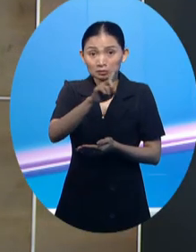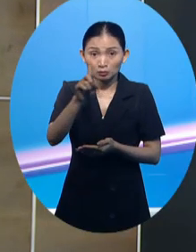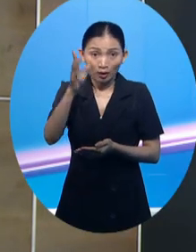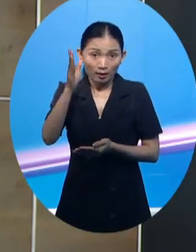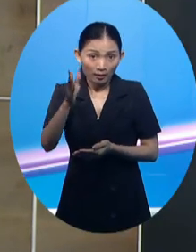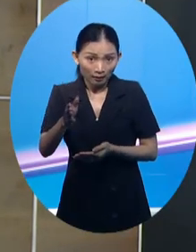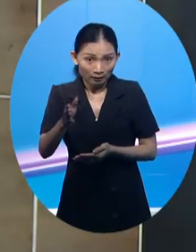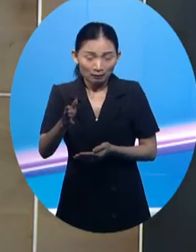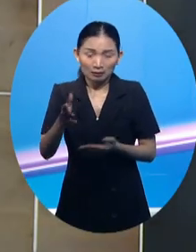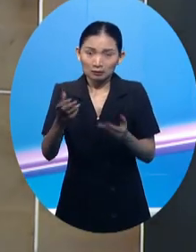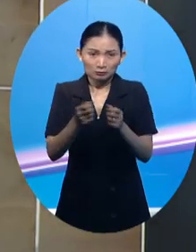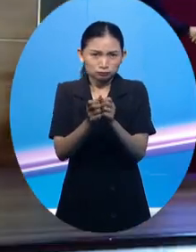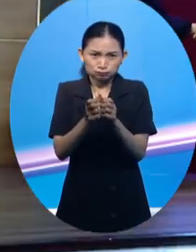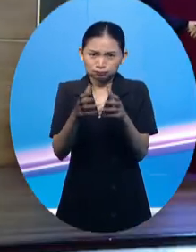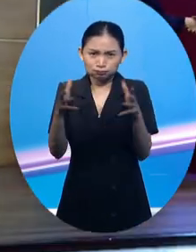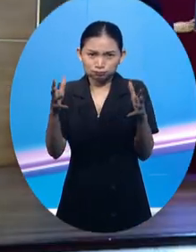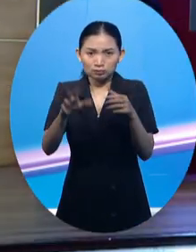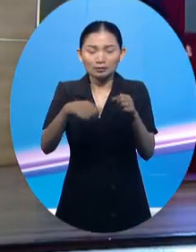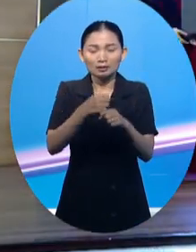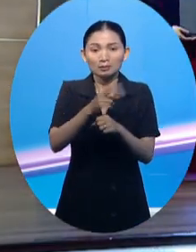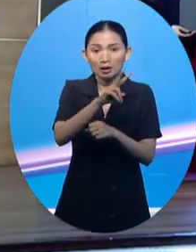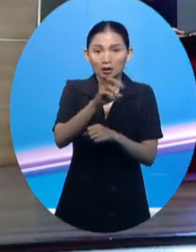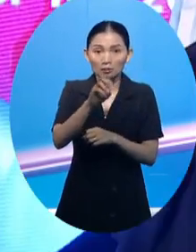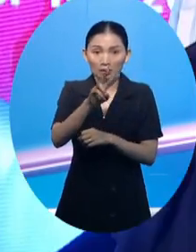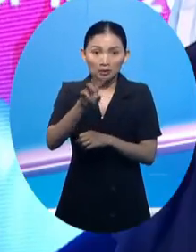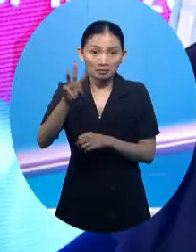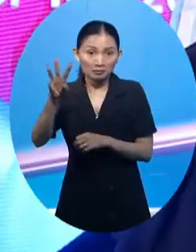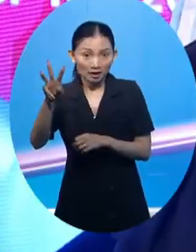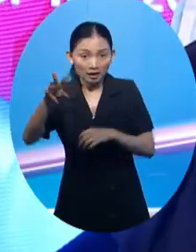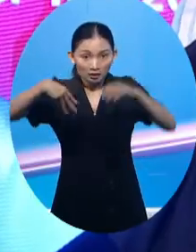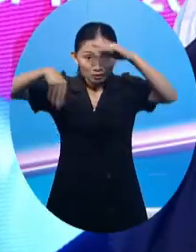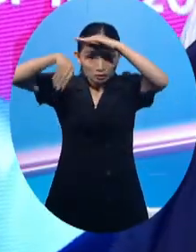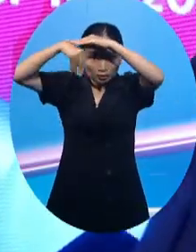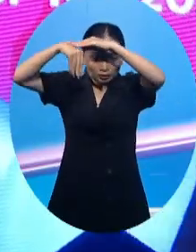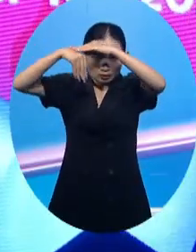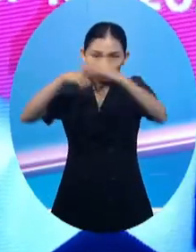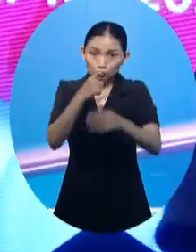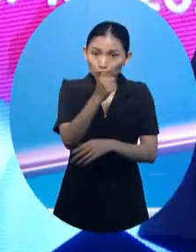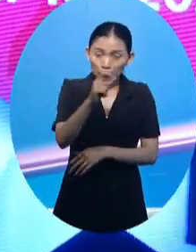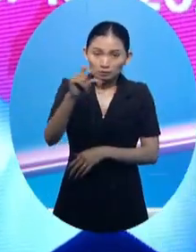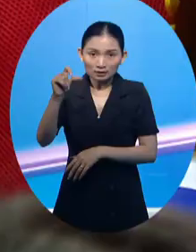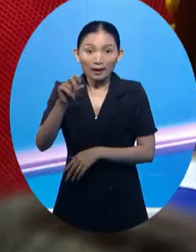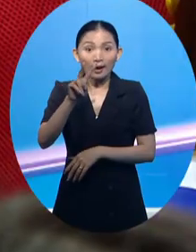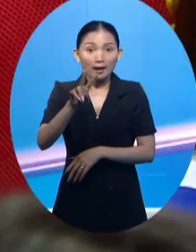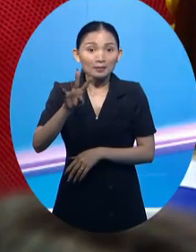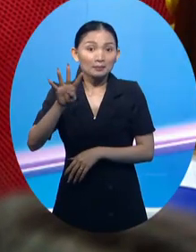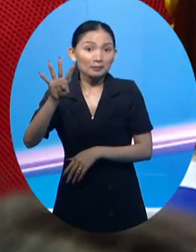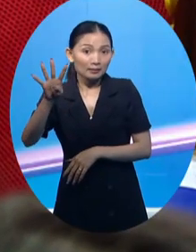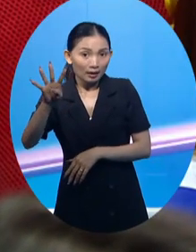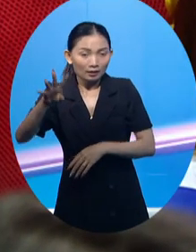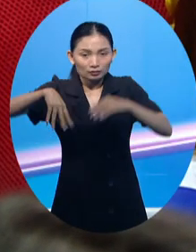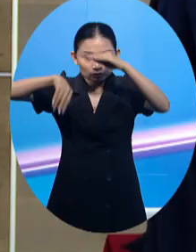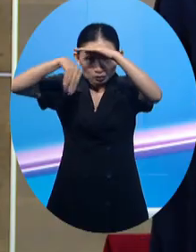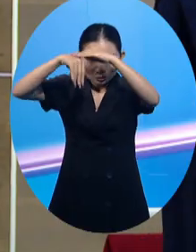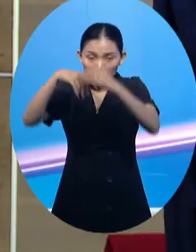sĩ năm 2023 trường có 22 sinh viên tốt nghiệp loại xuất sắc 412 sinh viên tốt nghiệp loại giỏi nhà trường trao huy chân